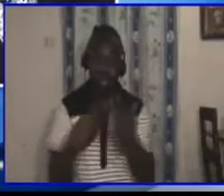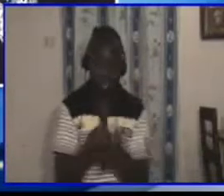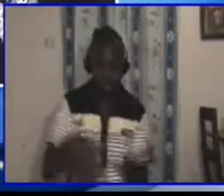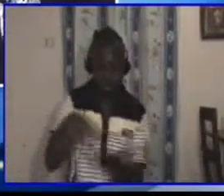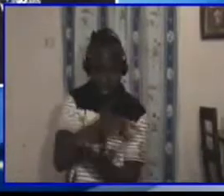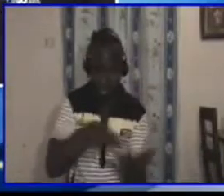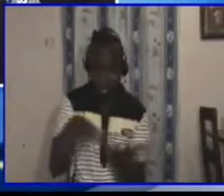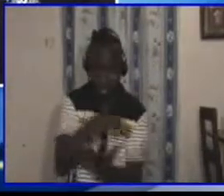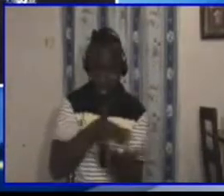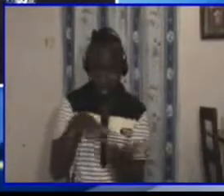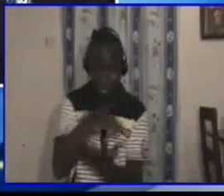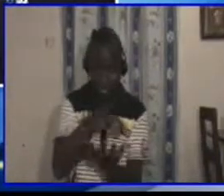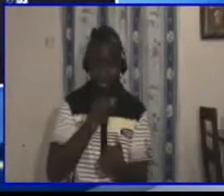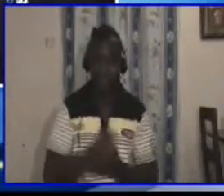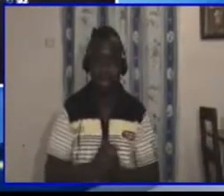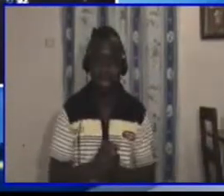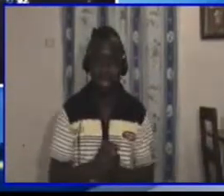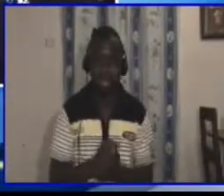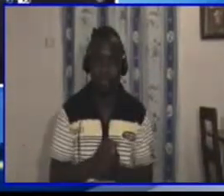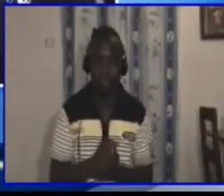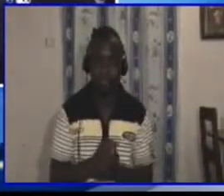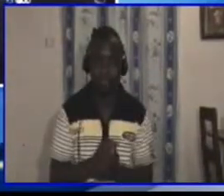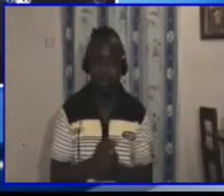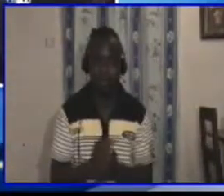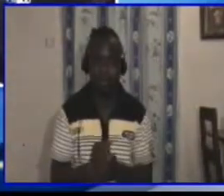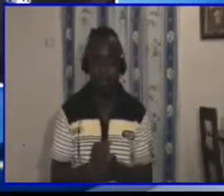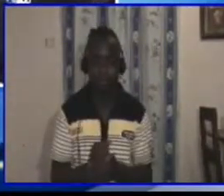sarete liberati da ogni errore